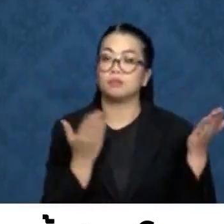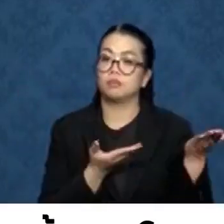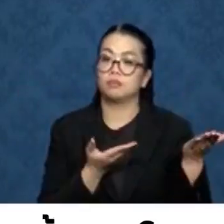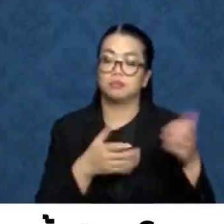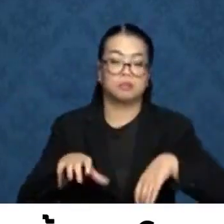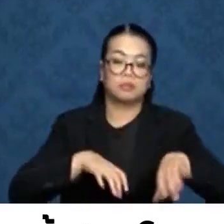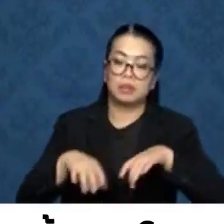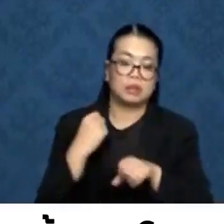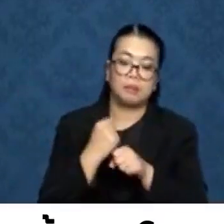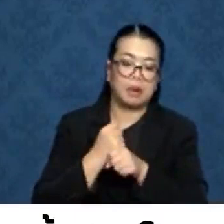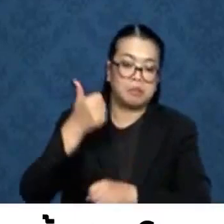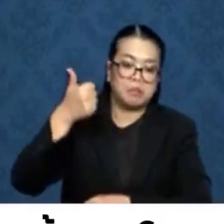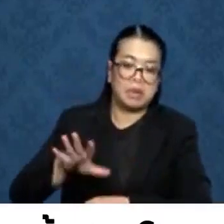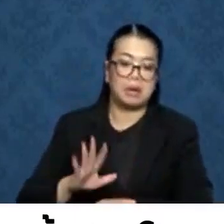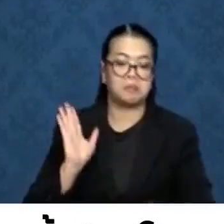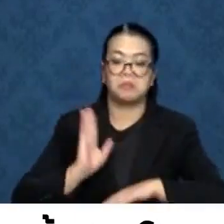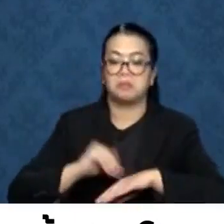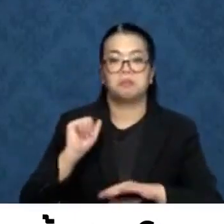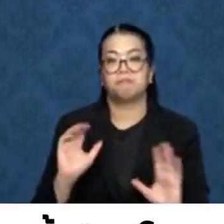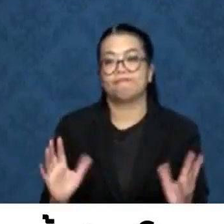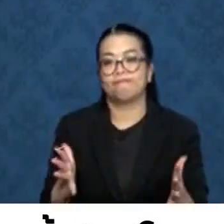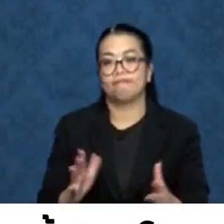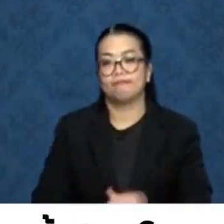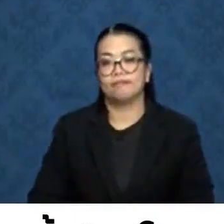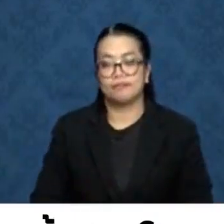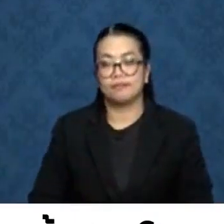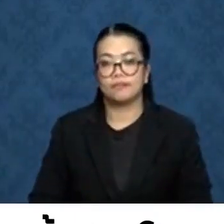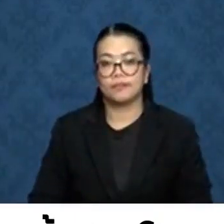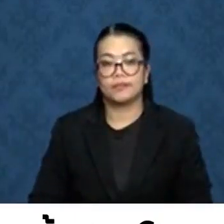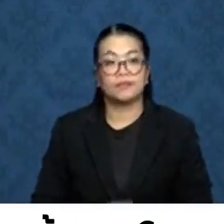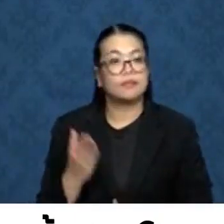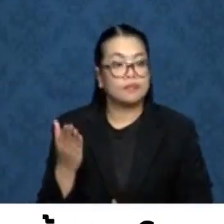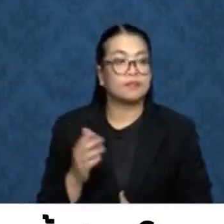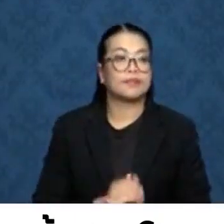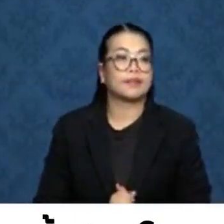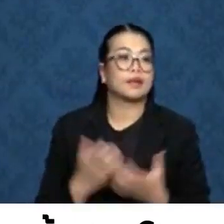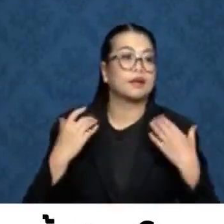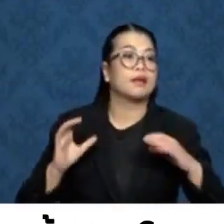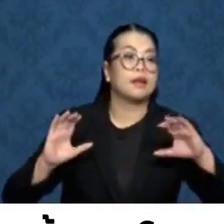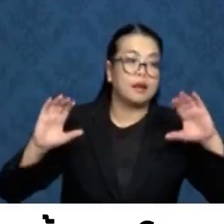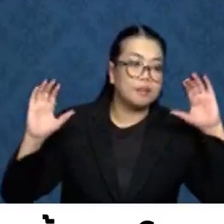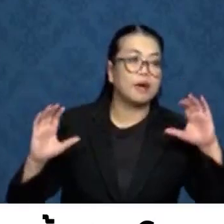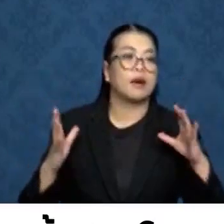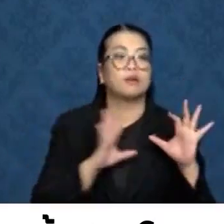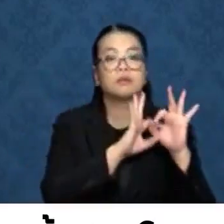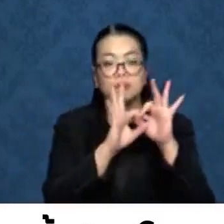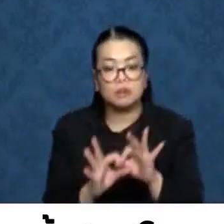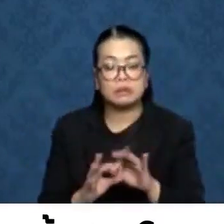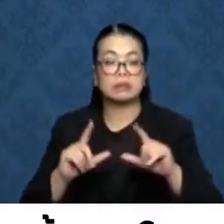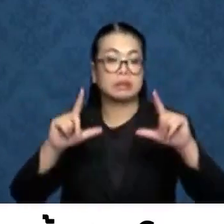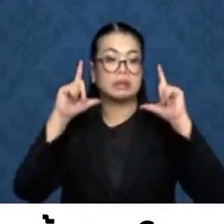ชัดเจนว่าหมายถึงการกู้ต้องกู้แล้วแหละต้องไปกู้แล้วเป็นพรบออกมาแต่ว่าก่อนหน้านี้จำได้ใช่มั้ยรัฐบาลเคยบอกว่าจะเติม